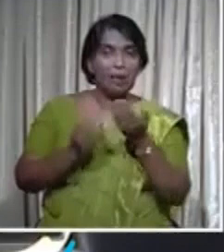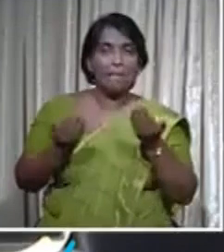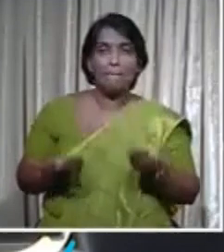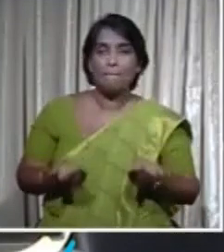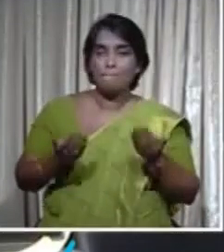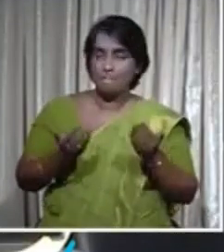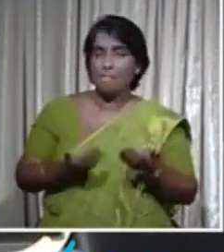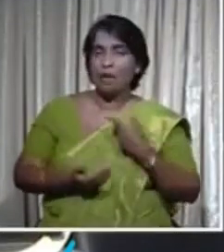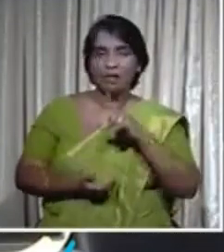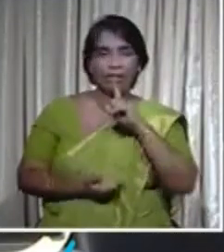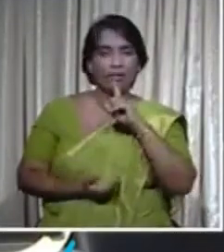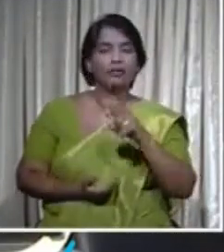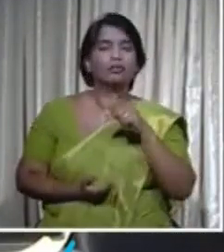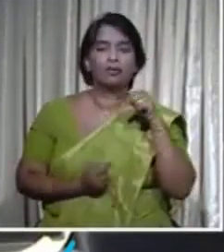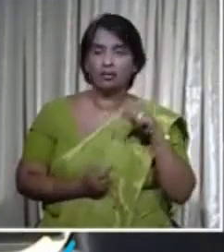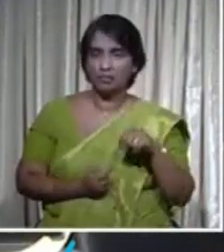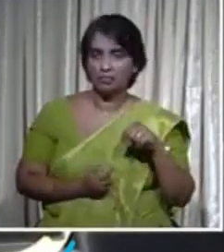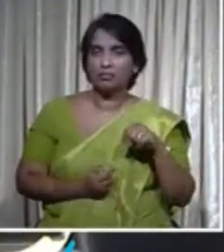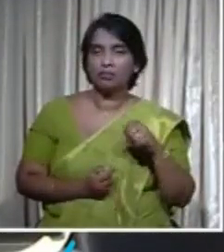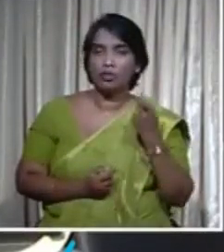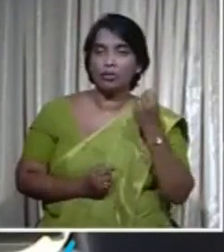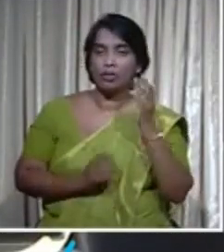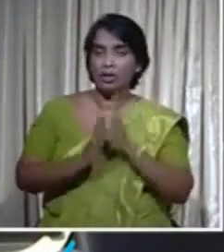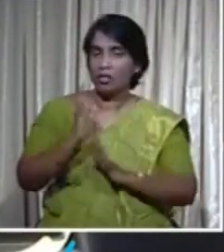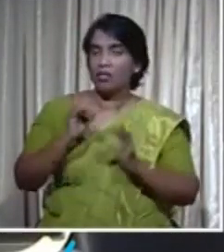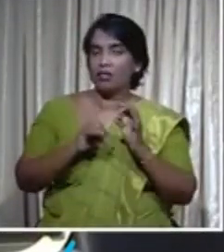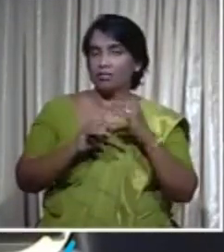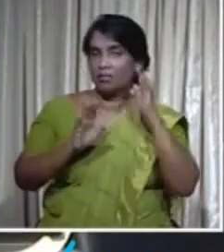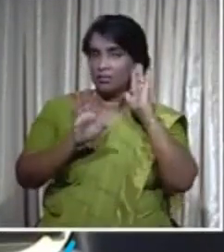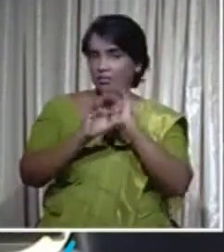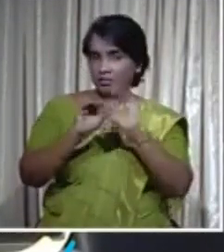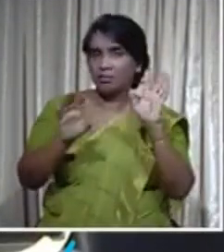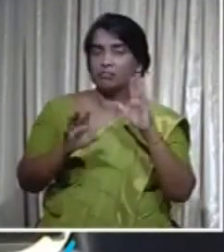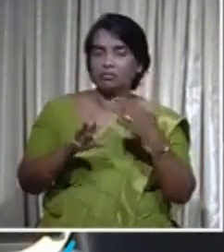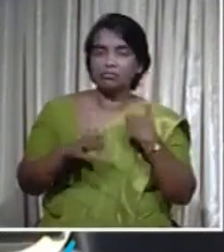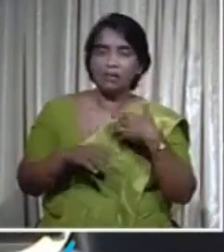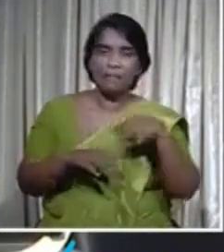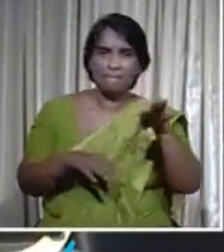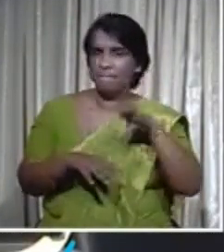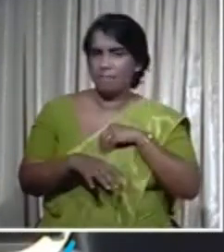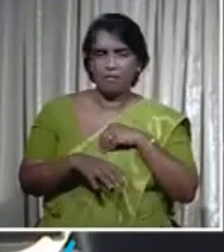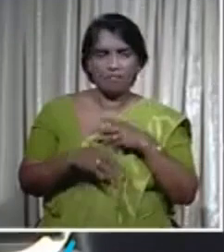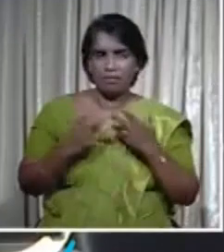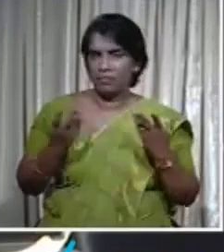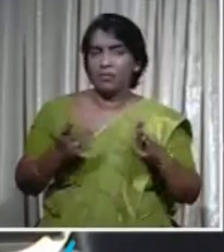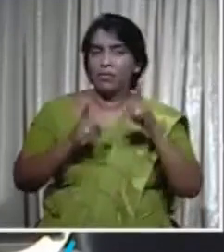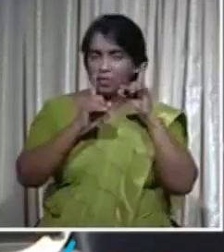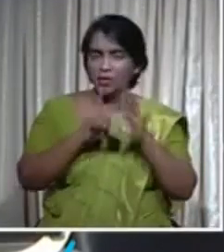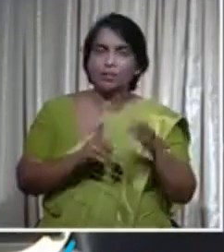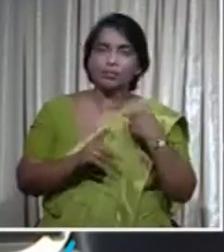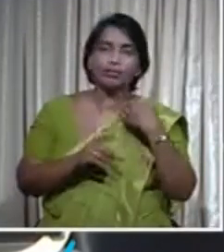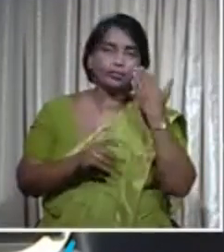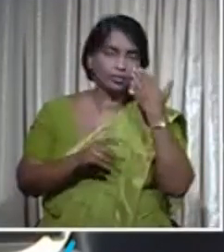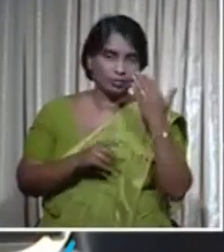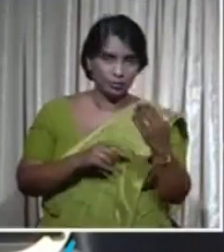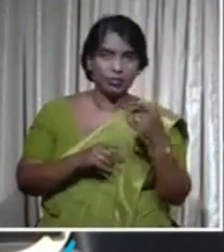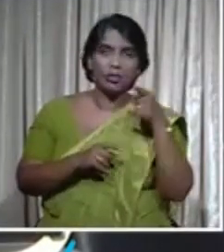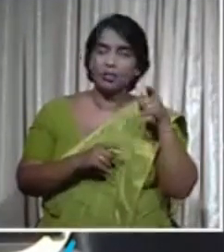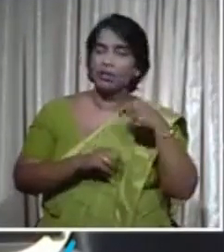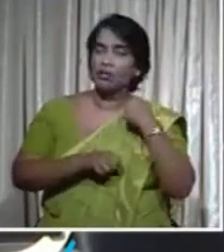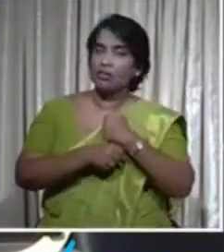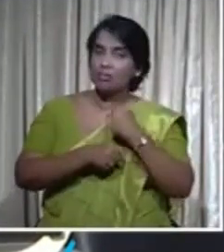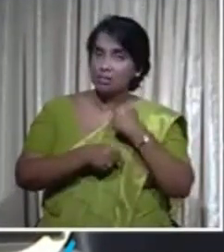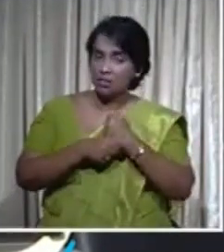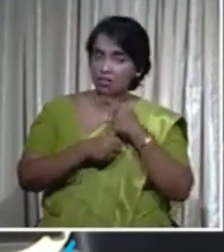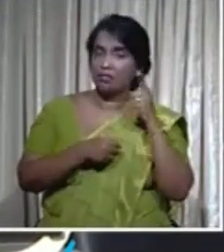அமைச்சருடைய கருத்து என்பதை ஏற்றுக்கொள்ள முடியாது. ஆகவே இதிலிருந்து தெரிகிறது, இந்த அரசாங்கம் எந்த